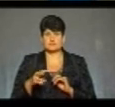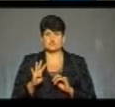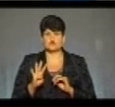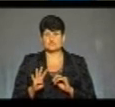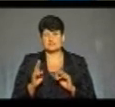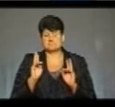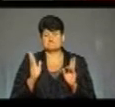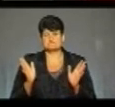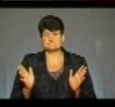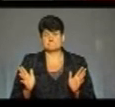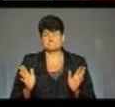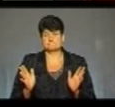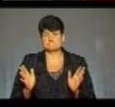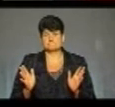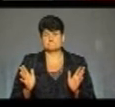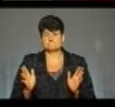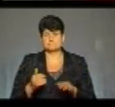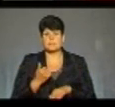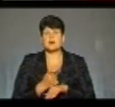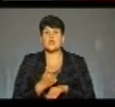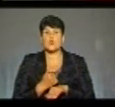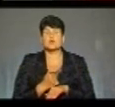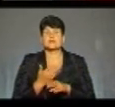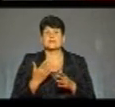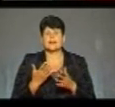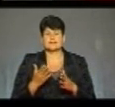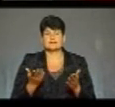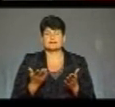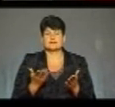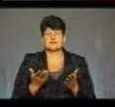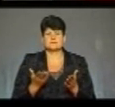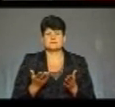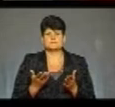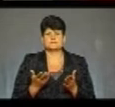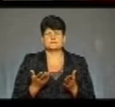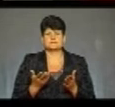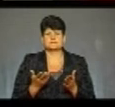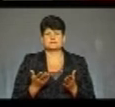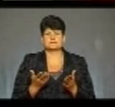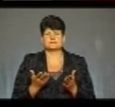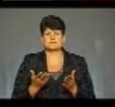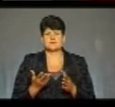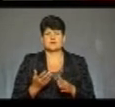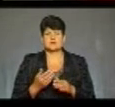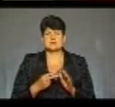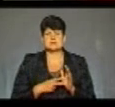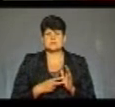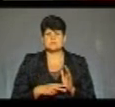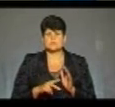не визначились. Пріоритети, які задаються першими,